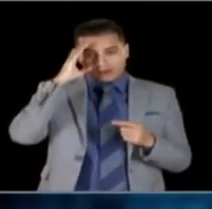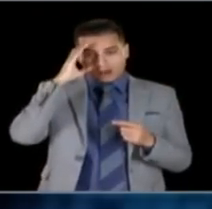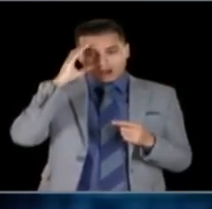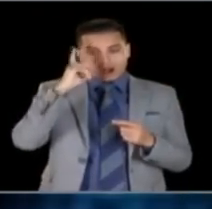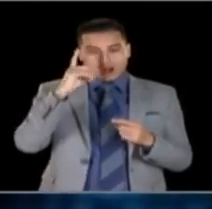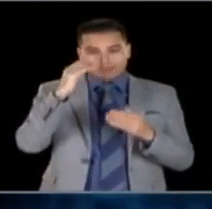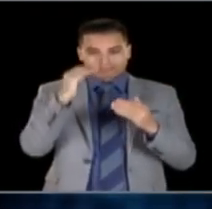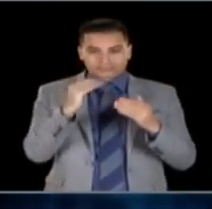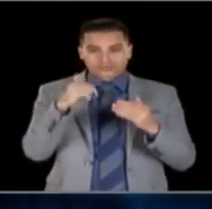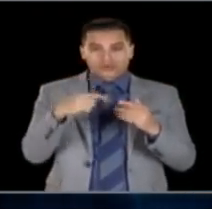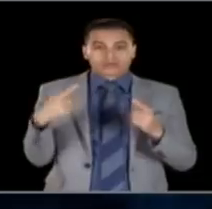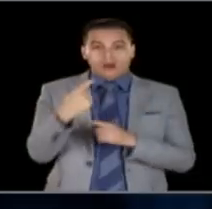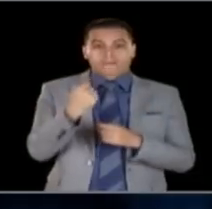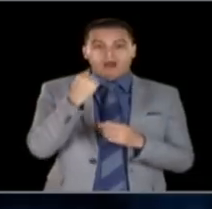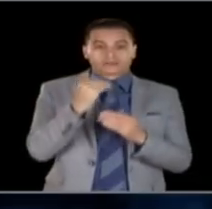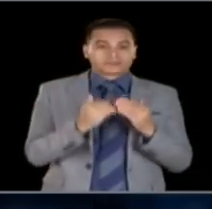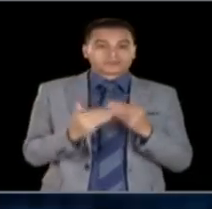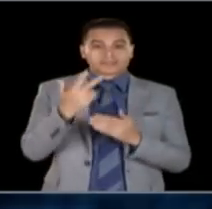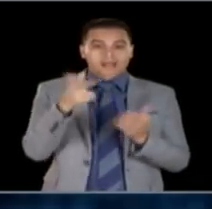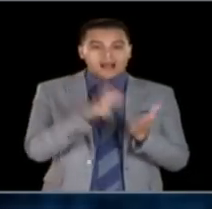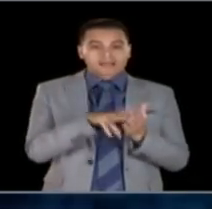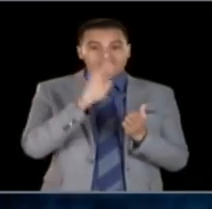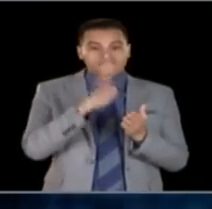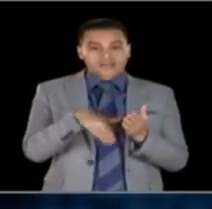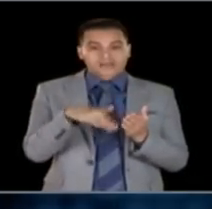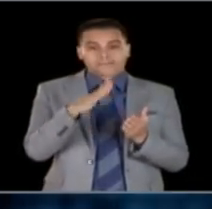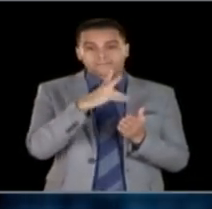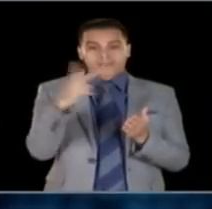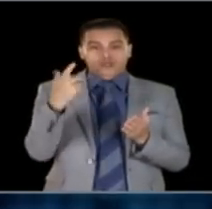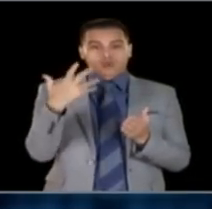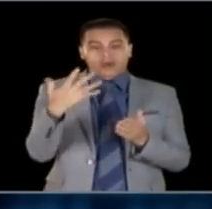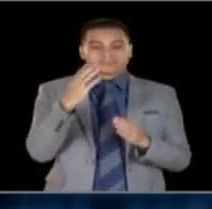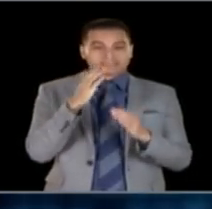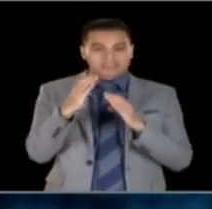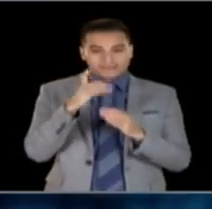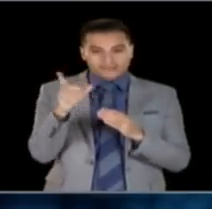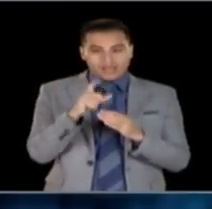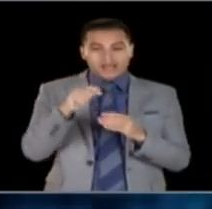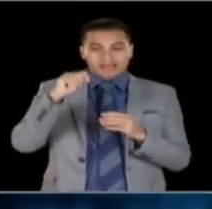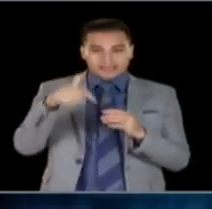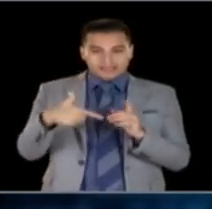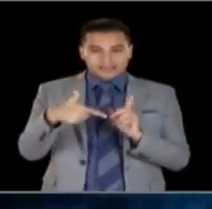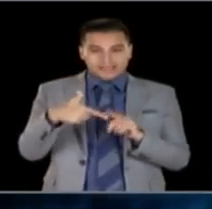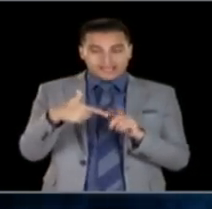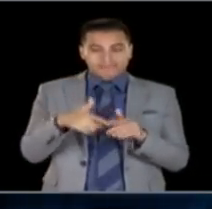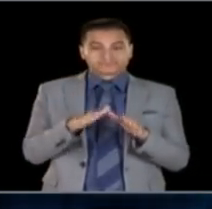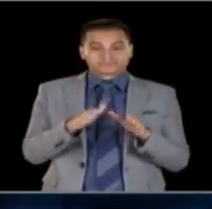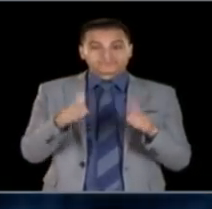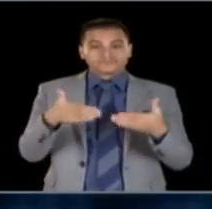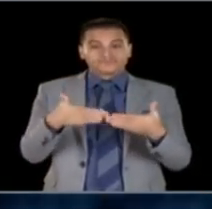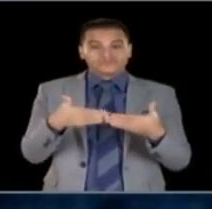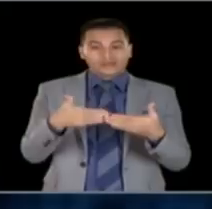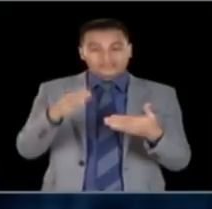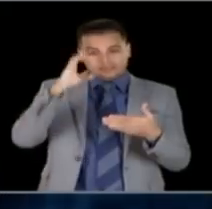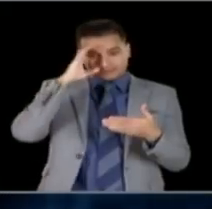الضربة القاضية في الصدارة بثلاث نقط 205 نقطة إجابات صحيحة. في المركز